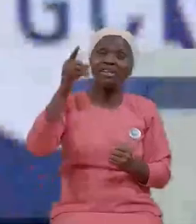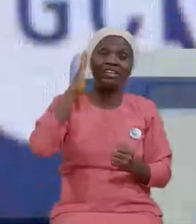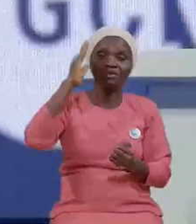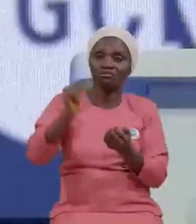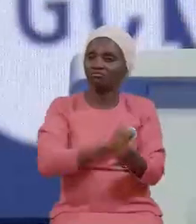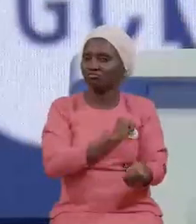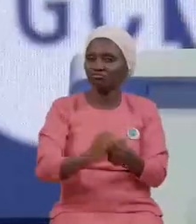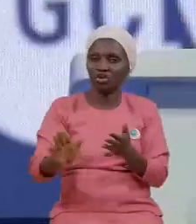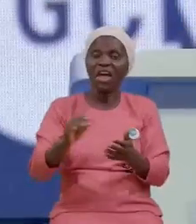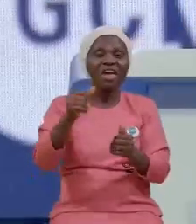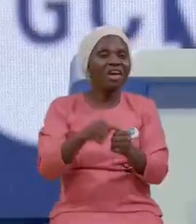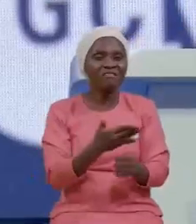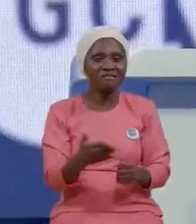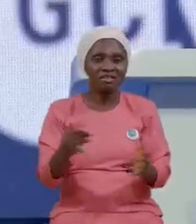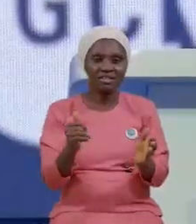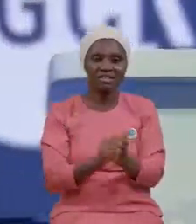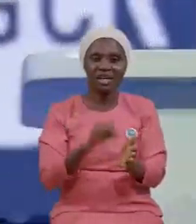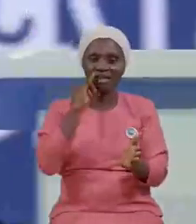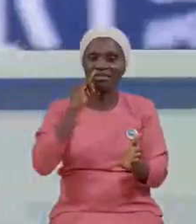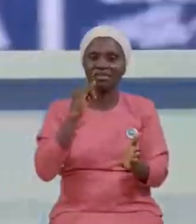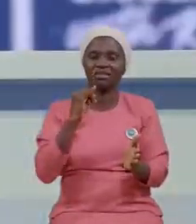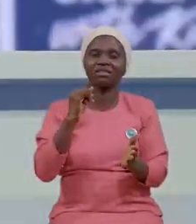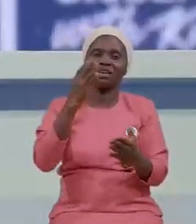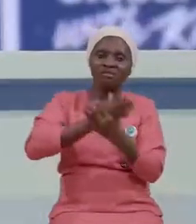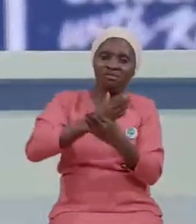Et il va détruire tout ce qui est contre ta vie.